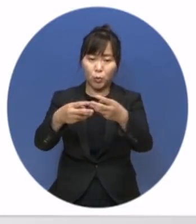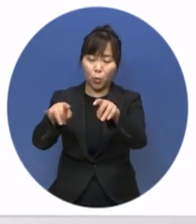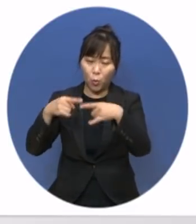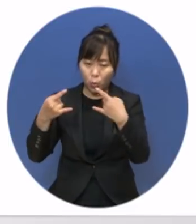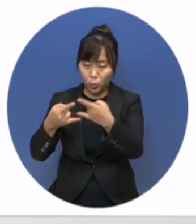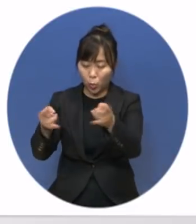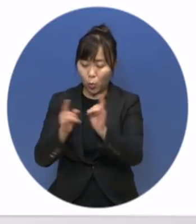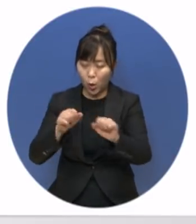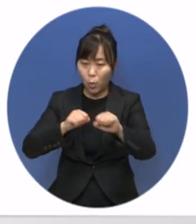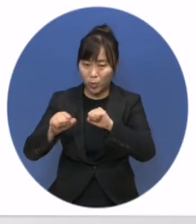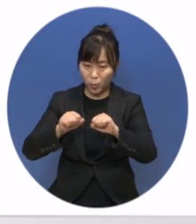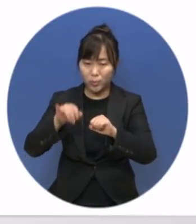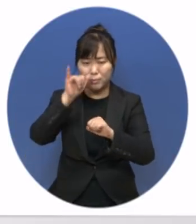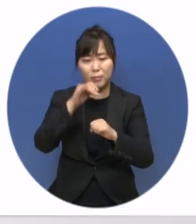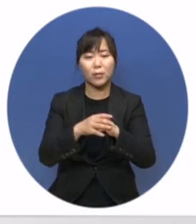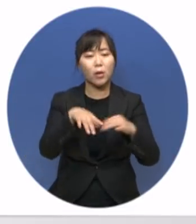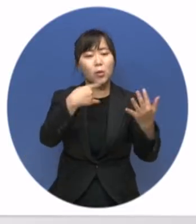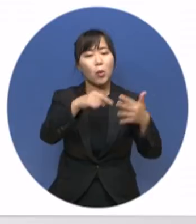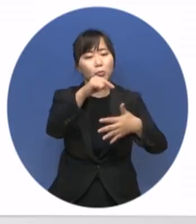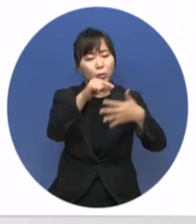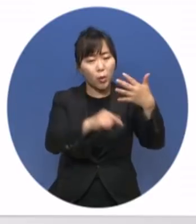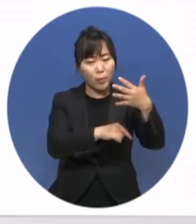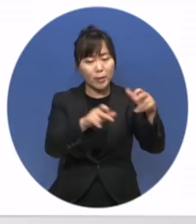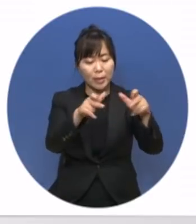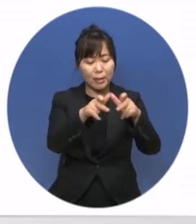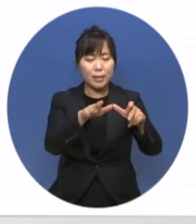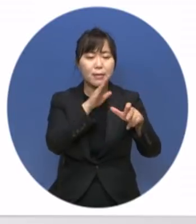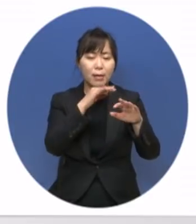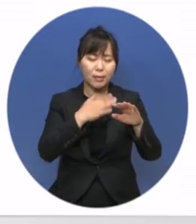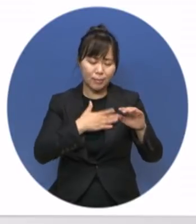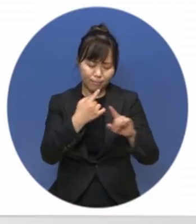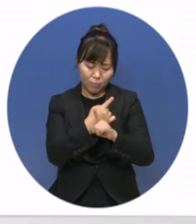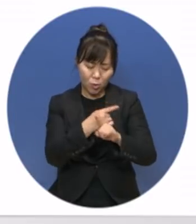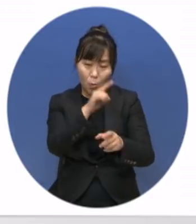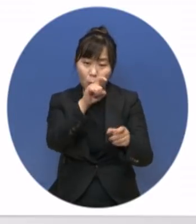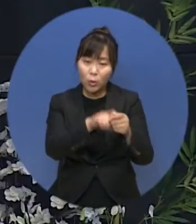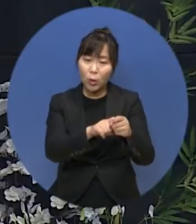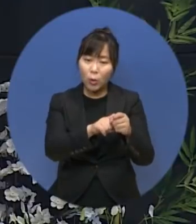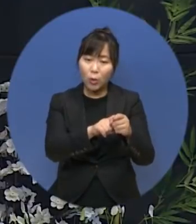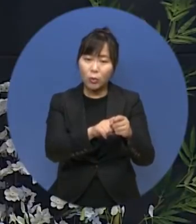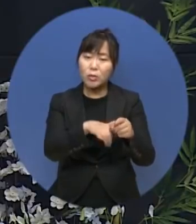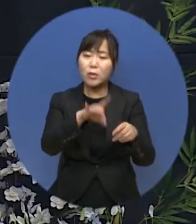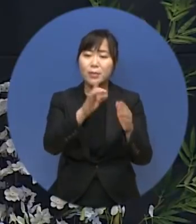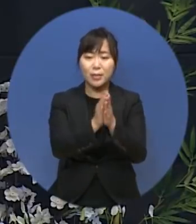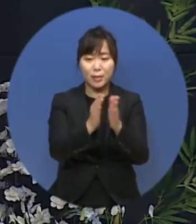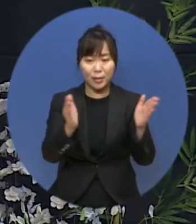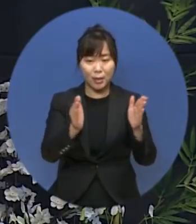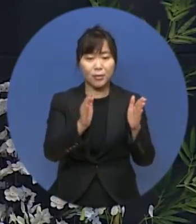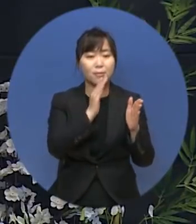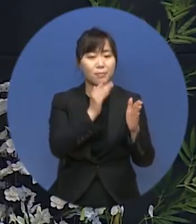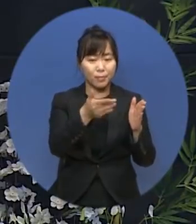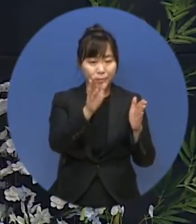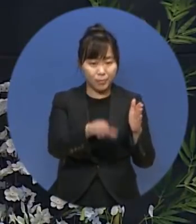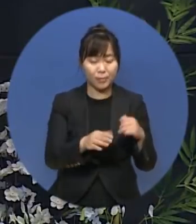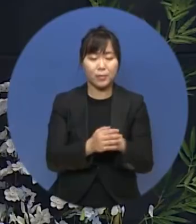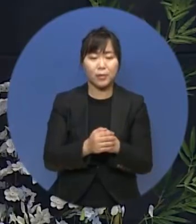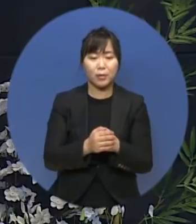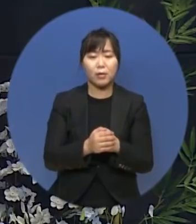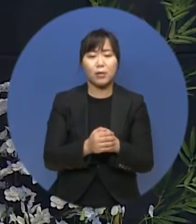이루어지고 있습니다. 교육 프로그램이 실제로 장애인들의 치유 목적이나 이러한 목적으로 시작을